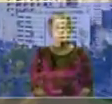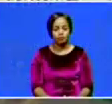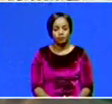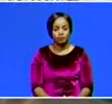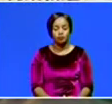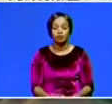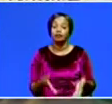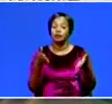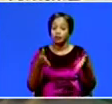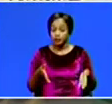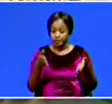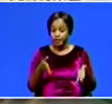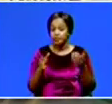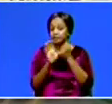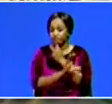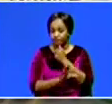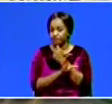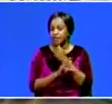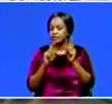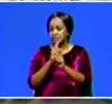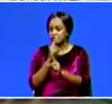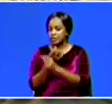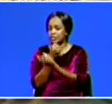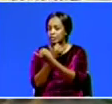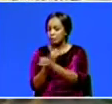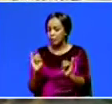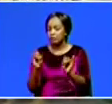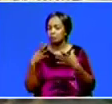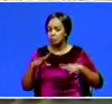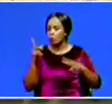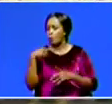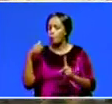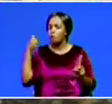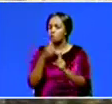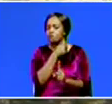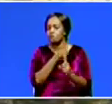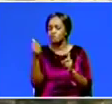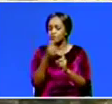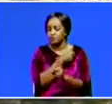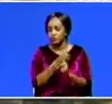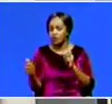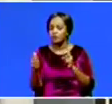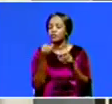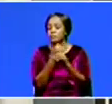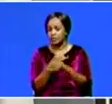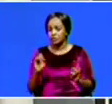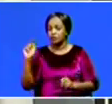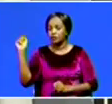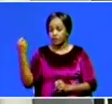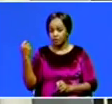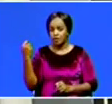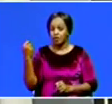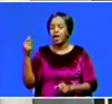Humo nchini wapiganaji wa uhuru waliochangia ukombozi wa taifa la Kenya wanatambuliwa kupitia njia mbalimbali kama